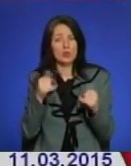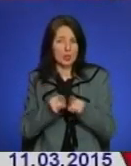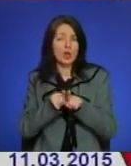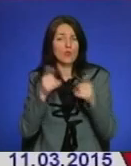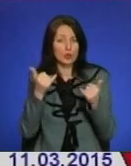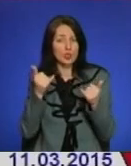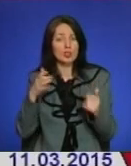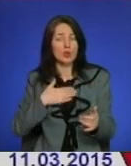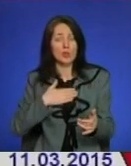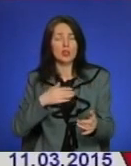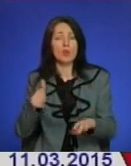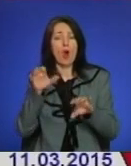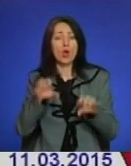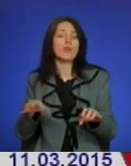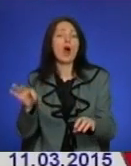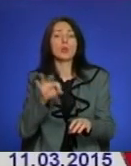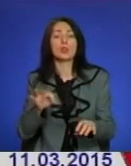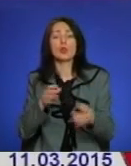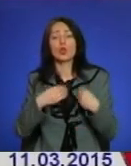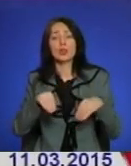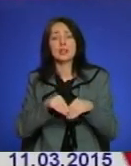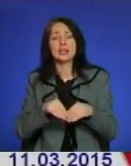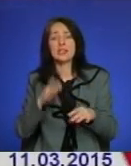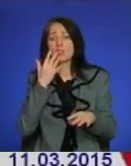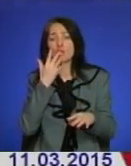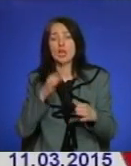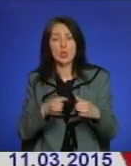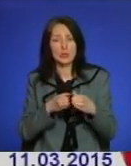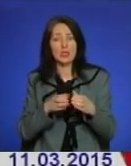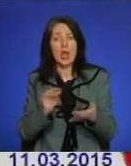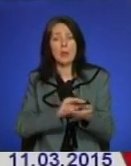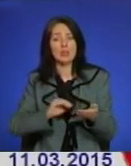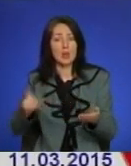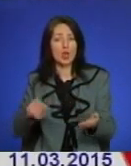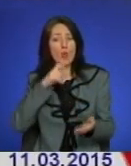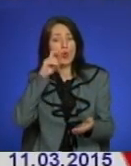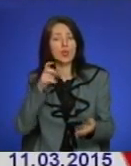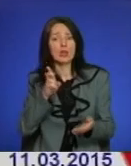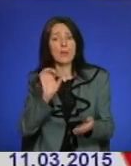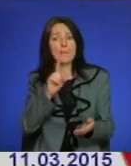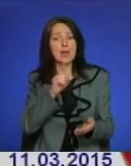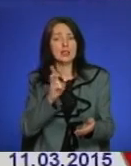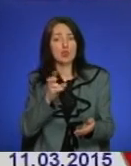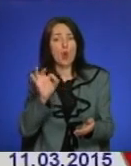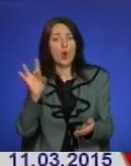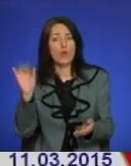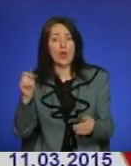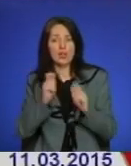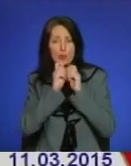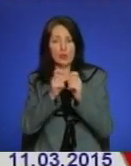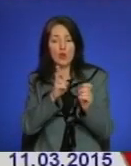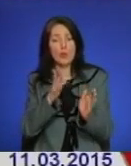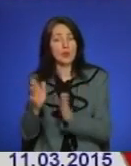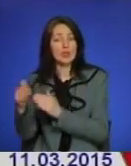Голова обласної організації Національної спілки письменників України Євген Безкоровайний подарував бібліотеці нове